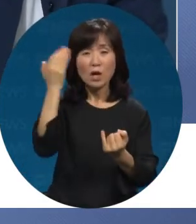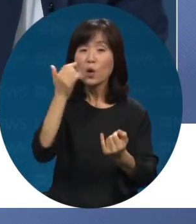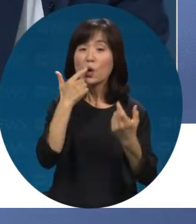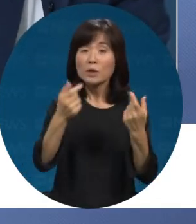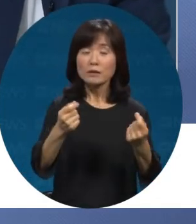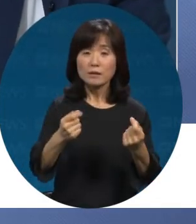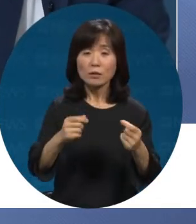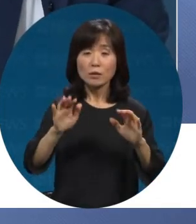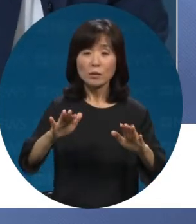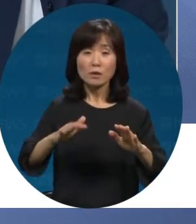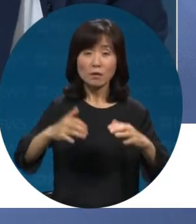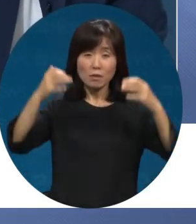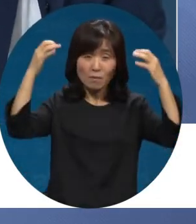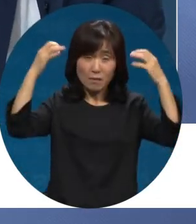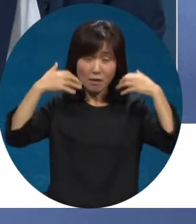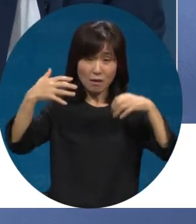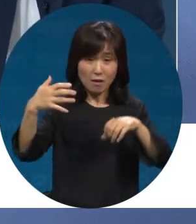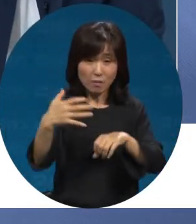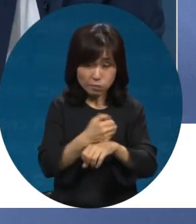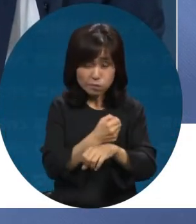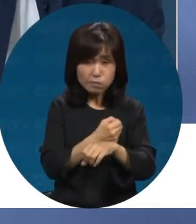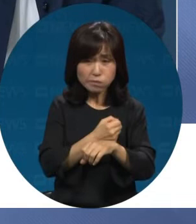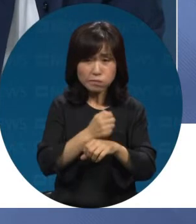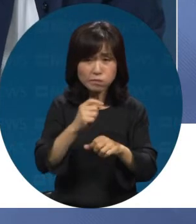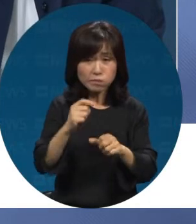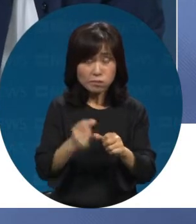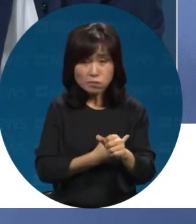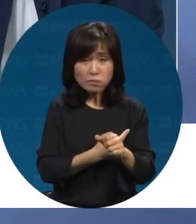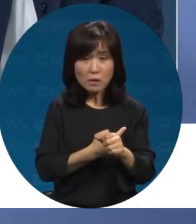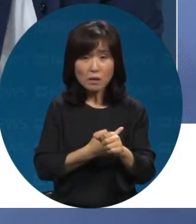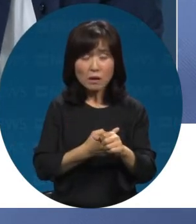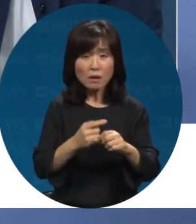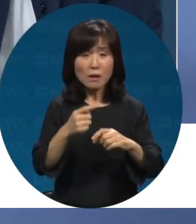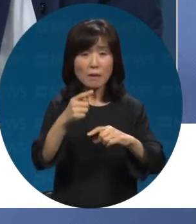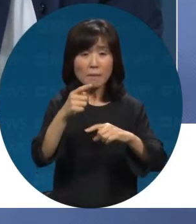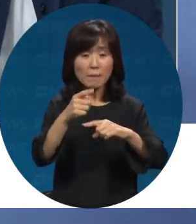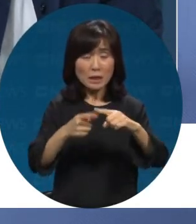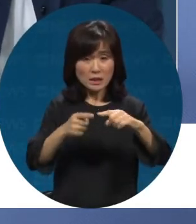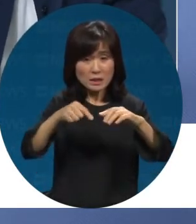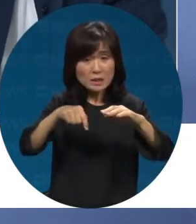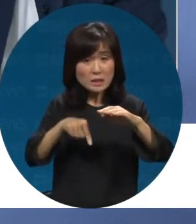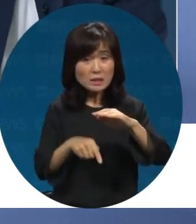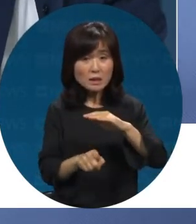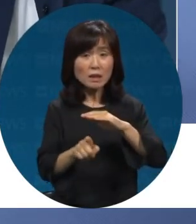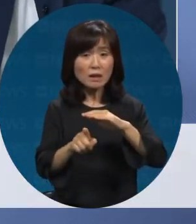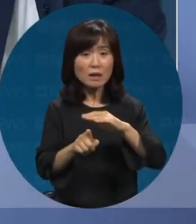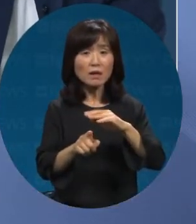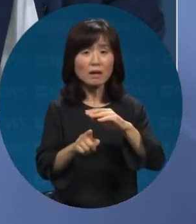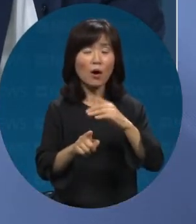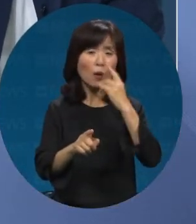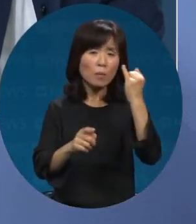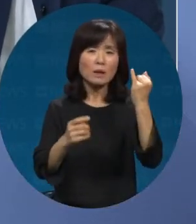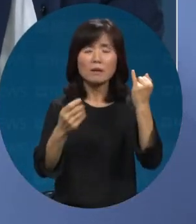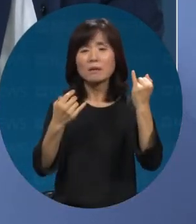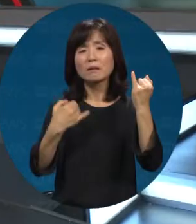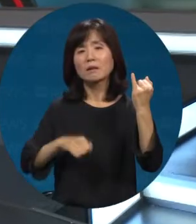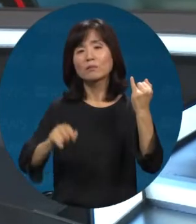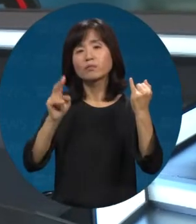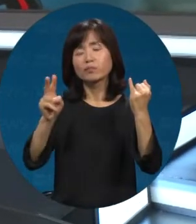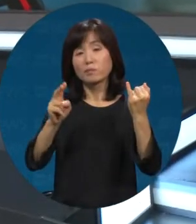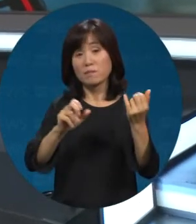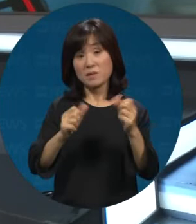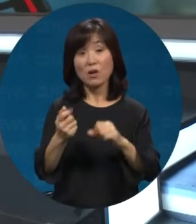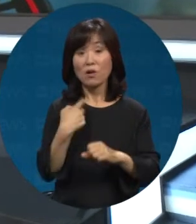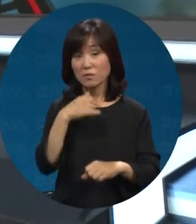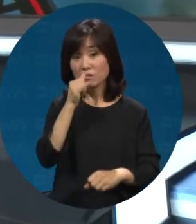그 폭우로 인한 반지하 세모녀 사망 사건 같은 경우 생각하시면 답이 될 것 같습니다 그렇습니다네